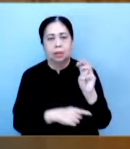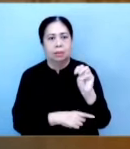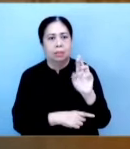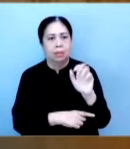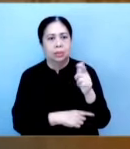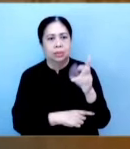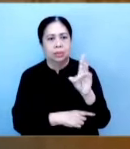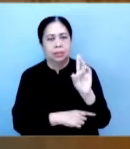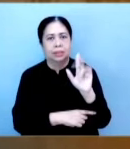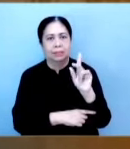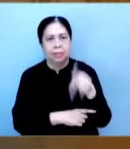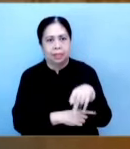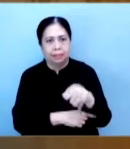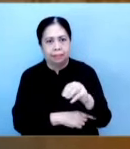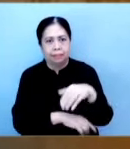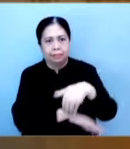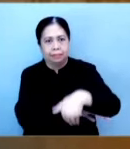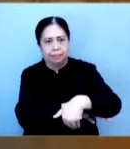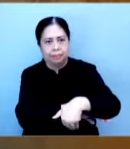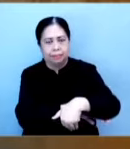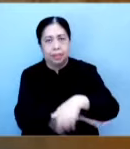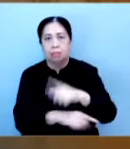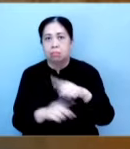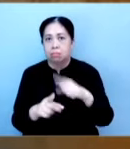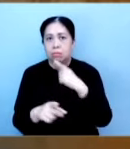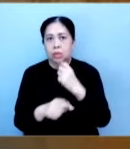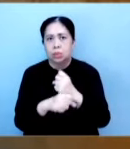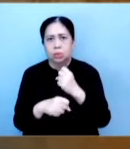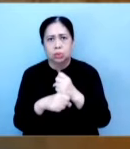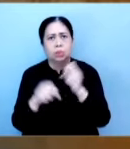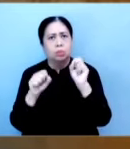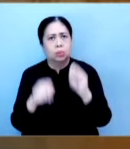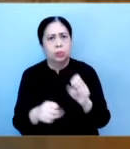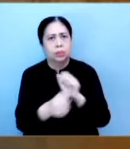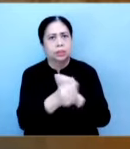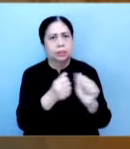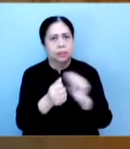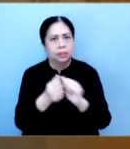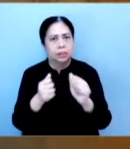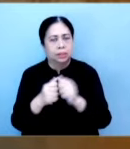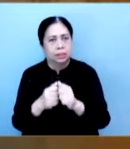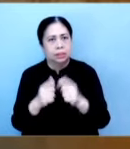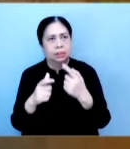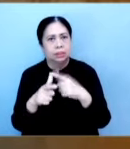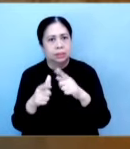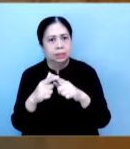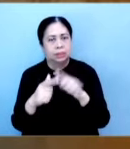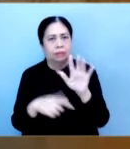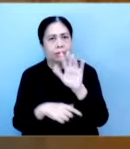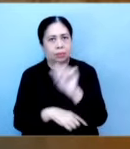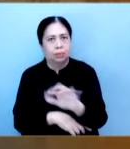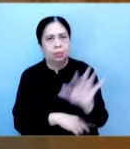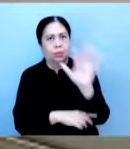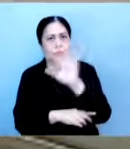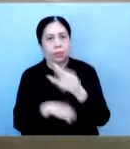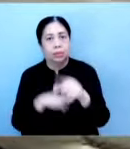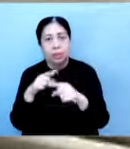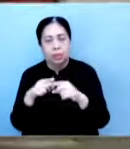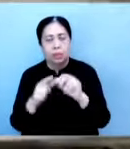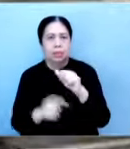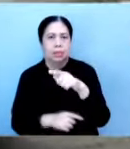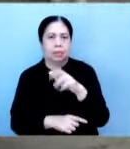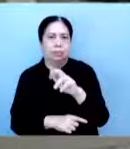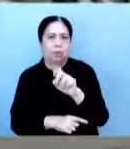ngi pero Iniyak ng MMDA na pwede ng daanan ang mga ito pagpatak ng 5 ng umaga sa April 1